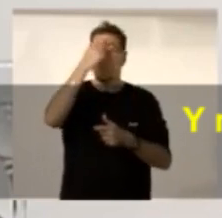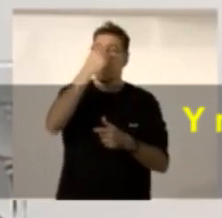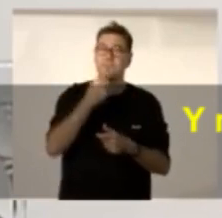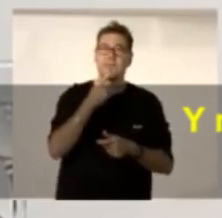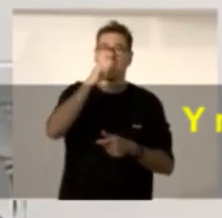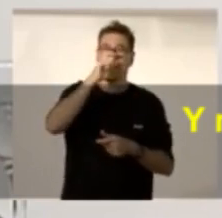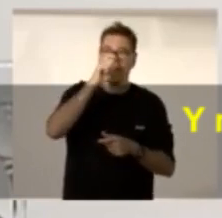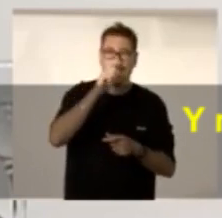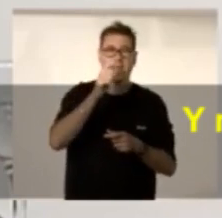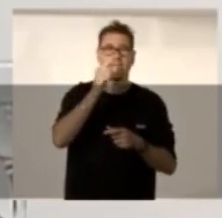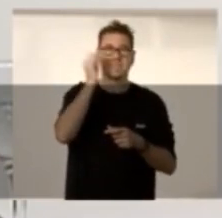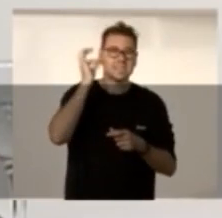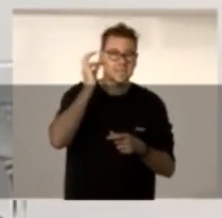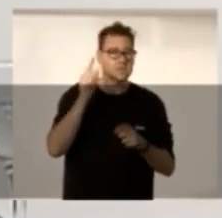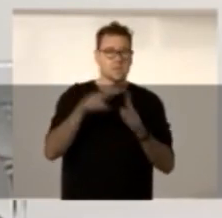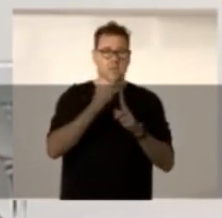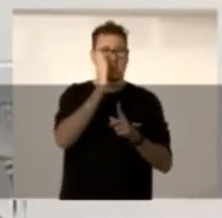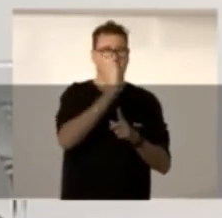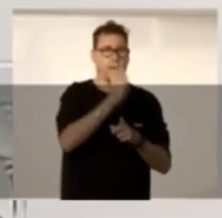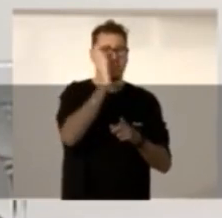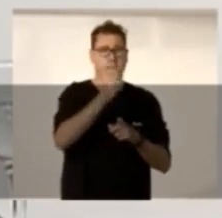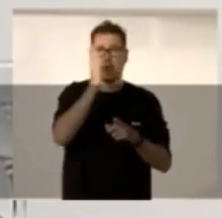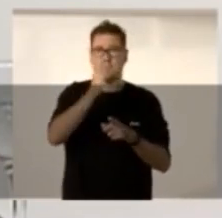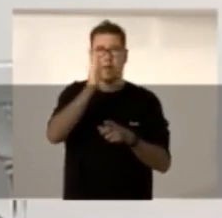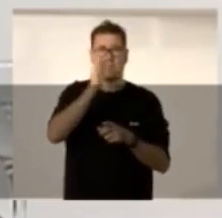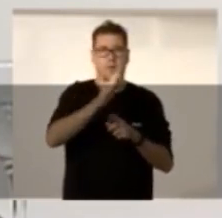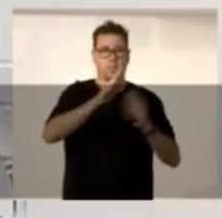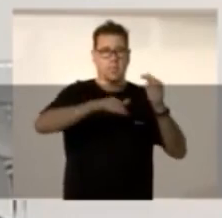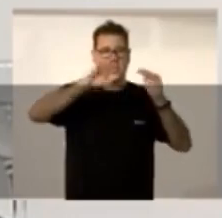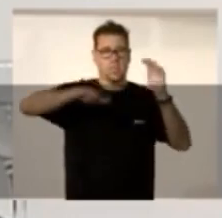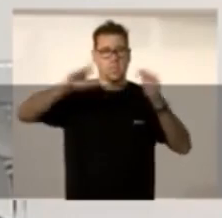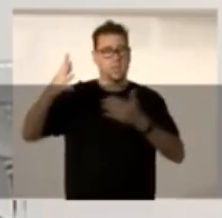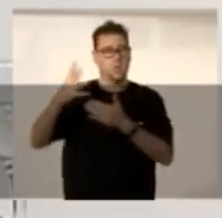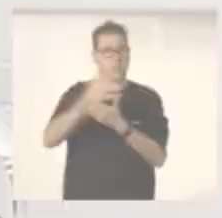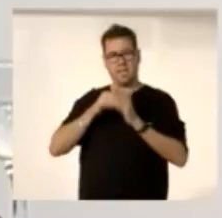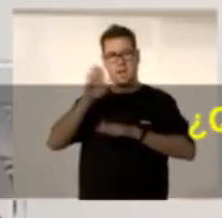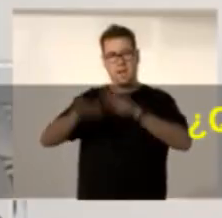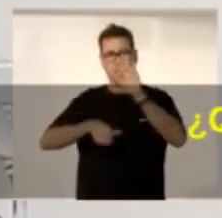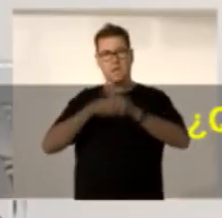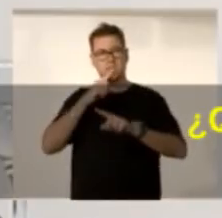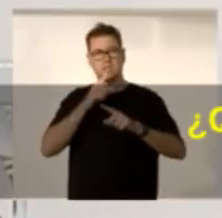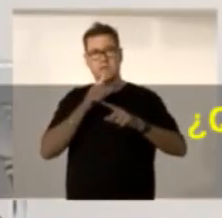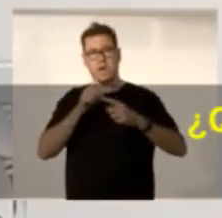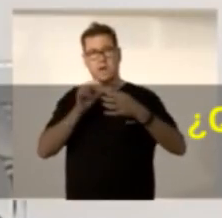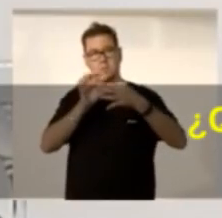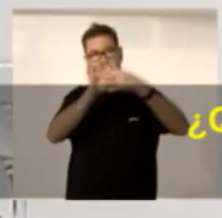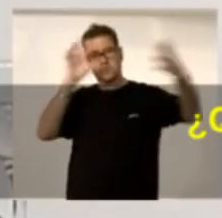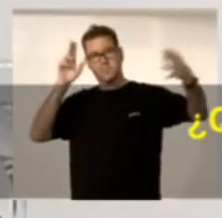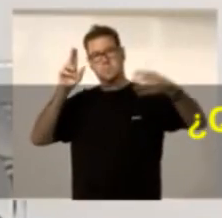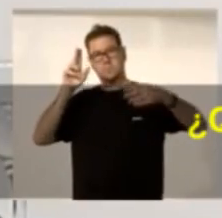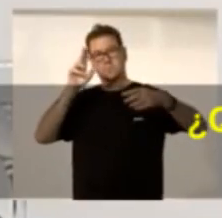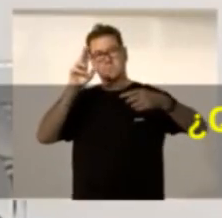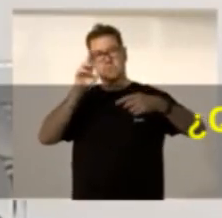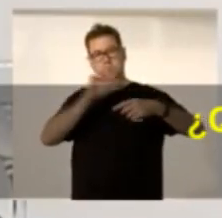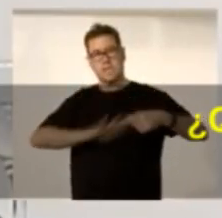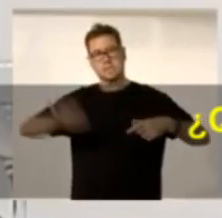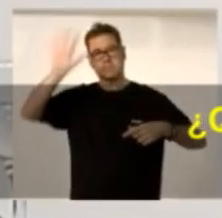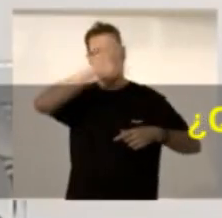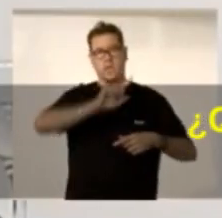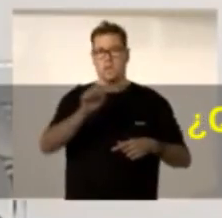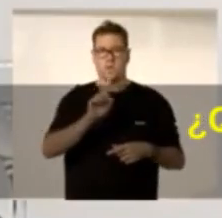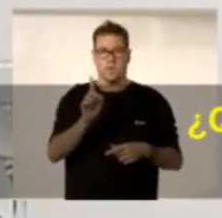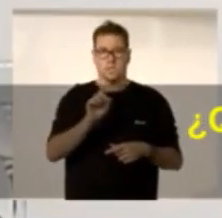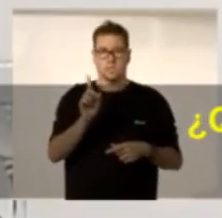les persones als que impacta amb extraordinària gravetat el virus és més jove. I el govern valencià què està plantejant?